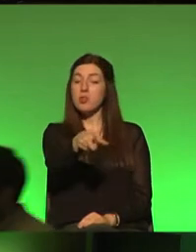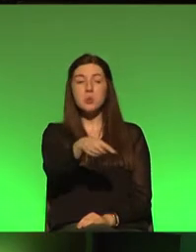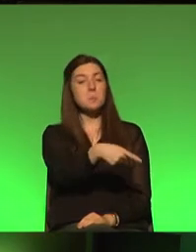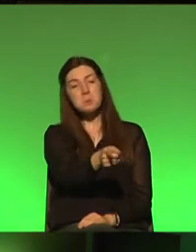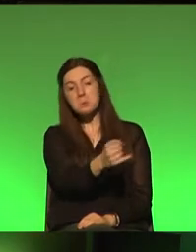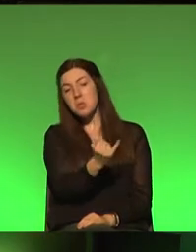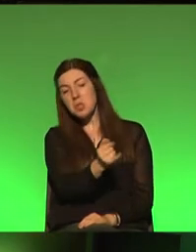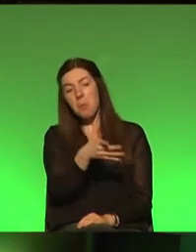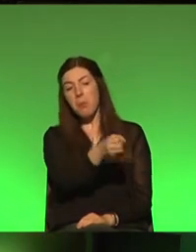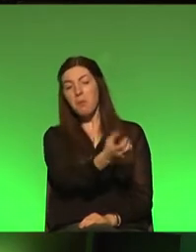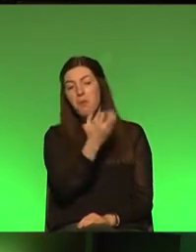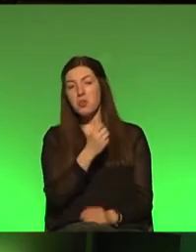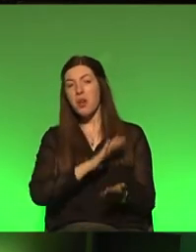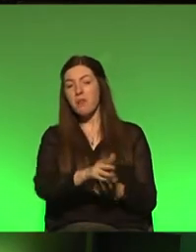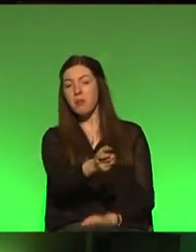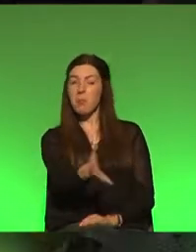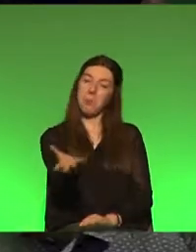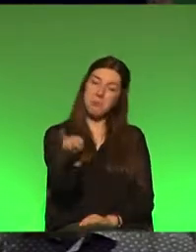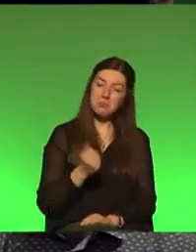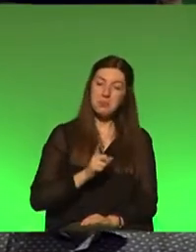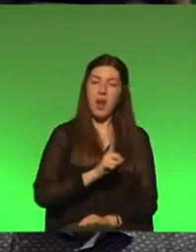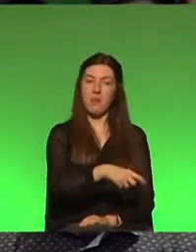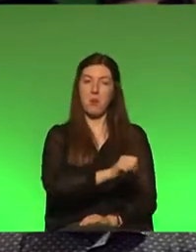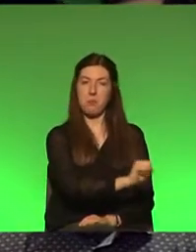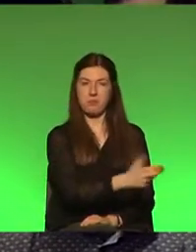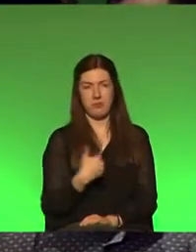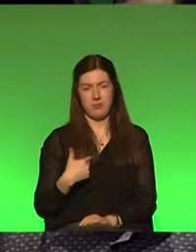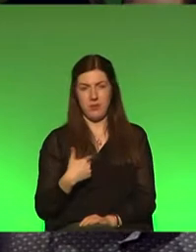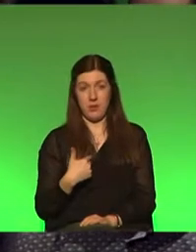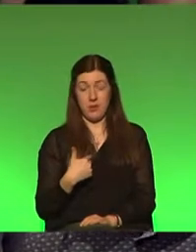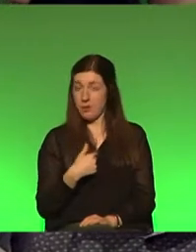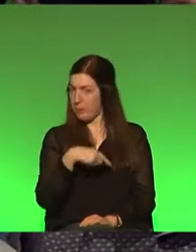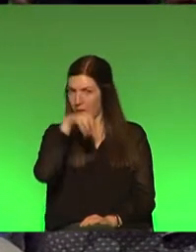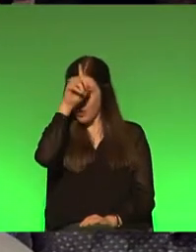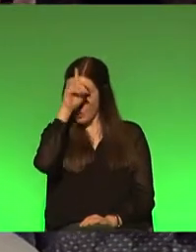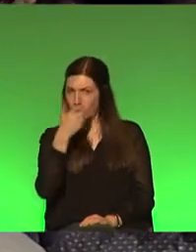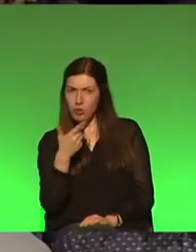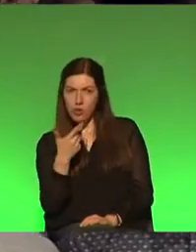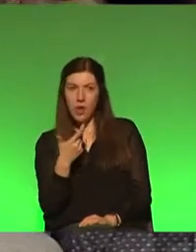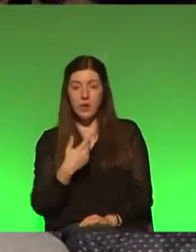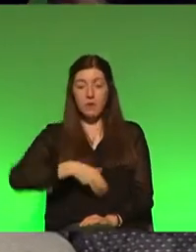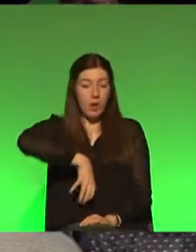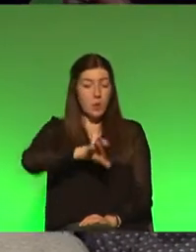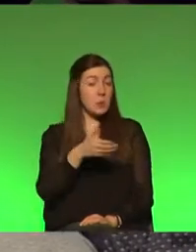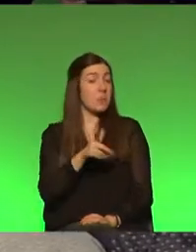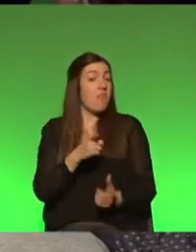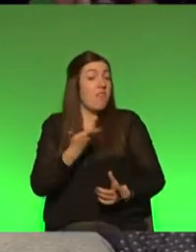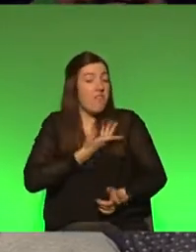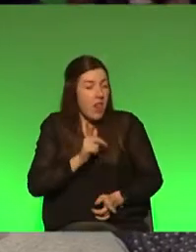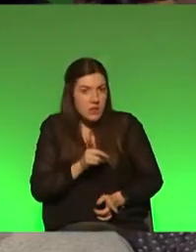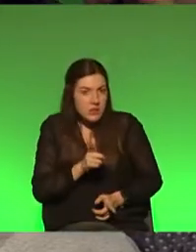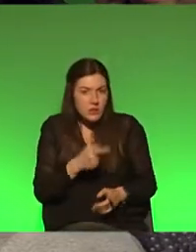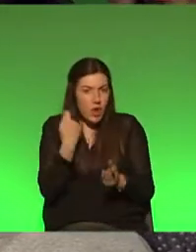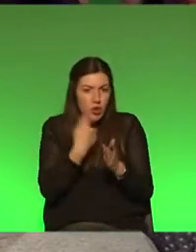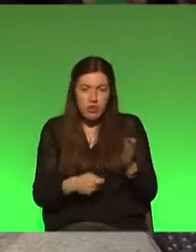eine Woche ins Gewahrsam gesteckt werden soll. Und man muss sagen, in Deutschland ist es keine Straftat, wenn man sich nicht ausweisen will. Und es ist auch